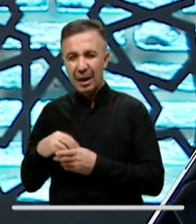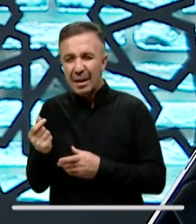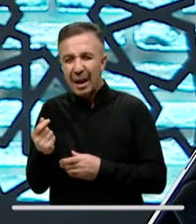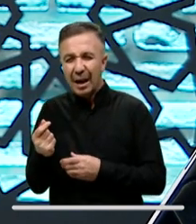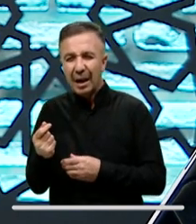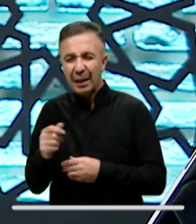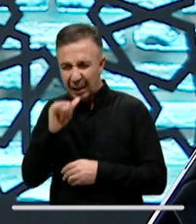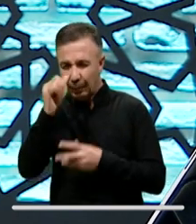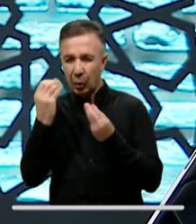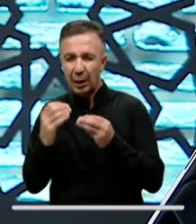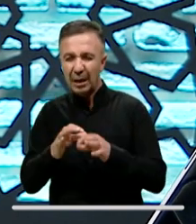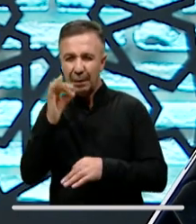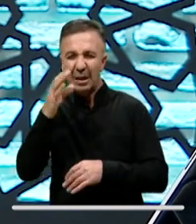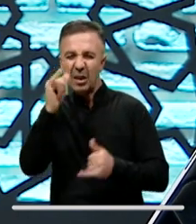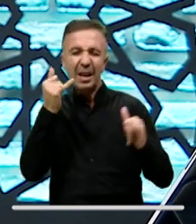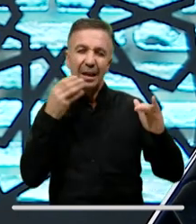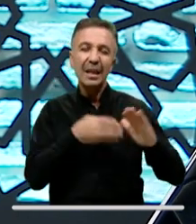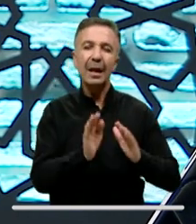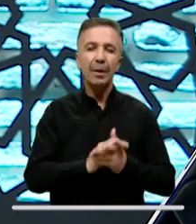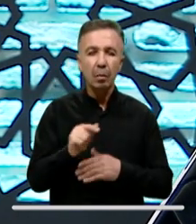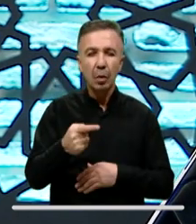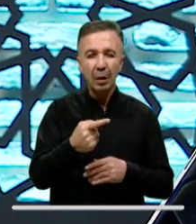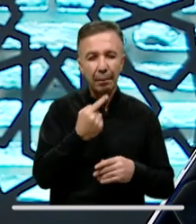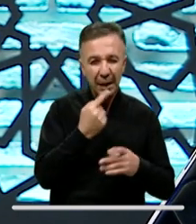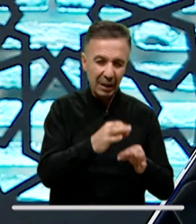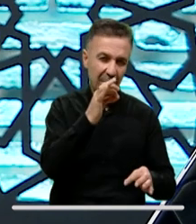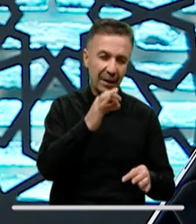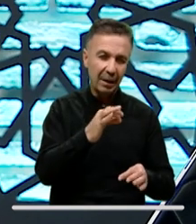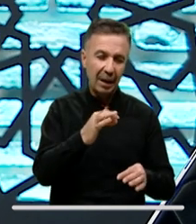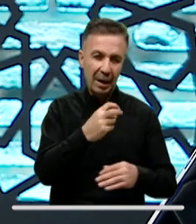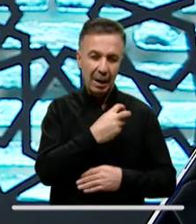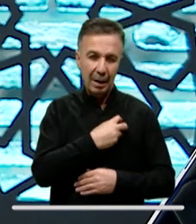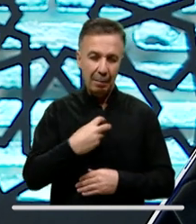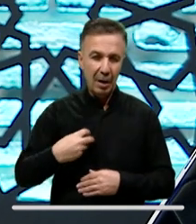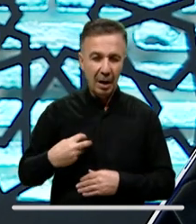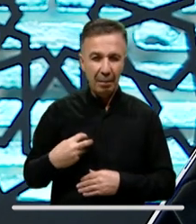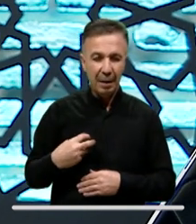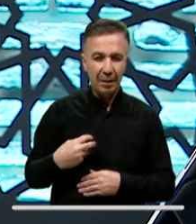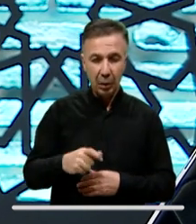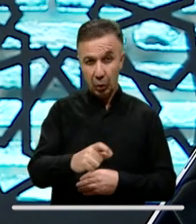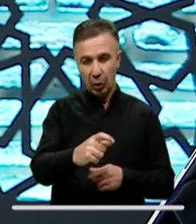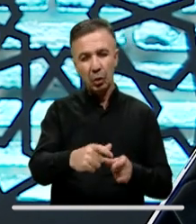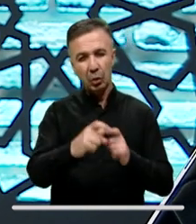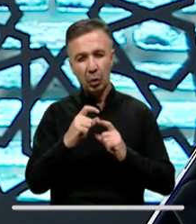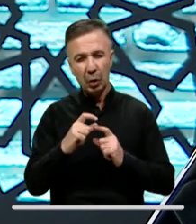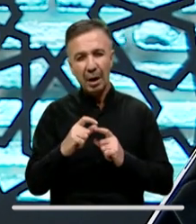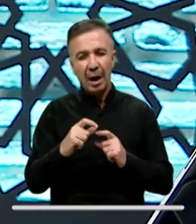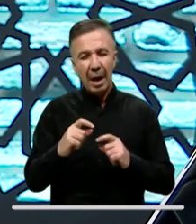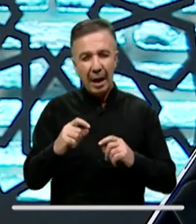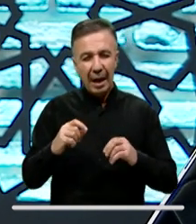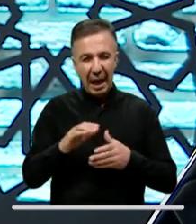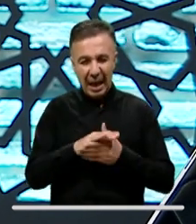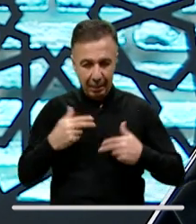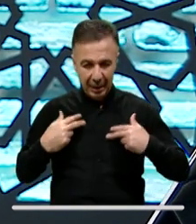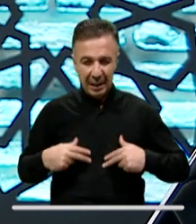bulunan kimse cennete giremez. Bunu duyan bir adam ama insan elbisesini ve ayakkabısının güzel olmasından